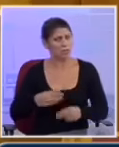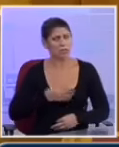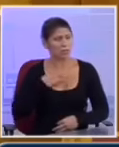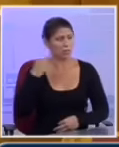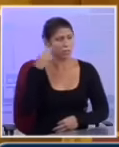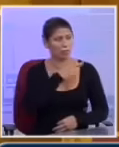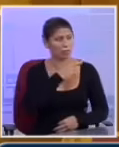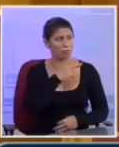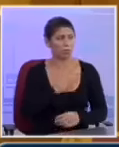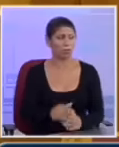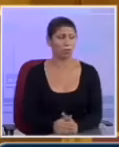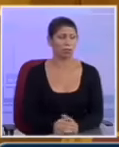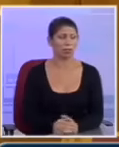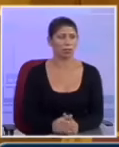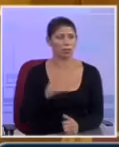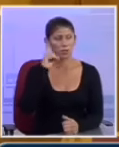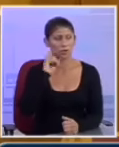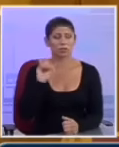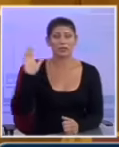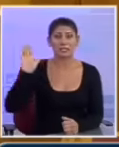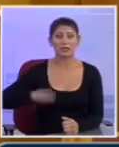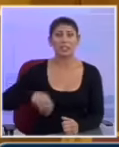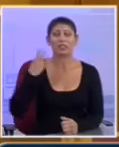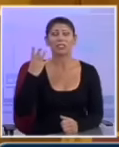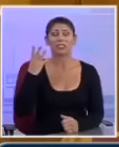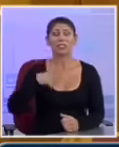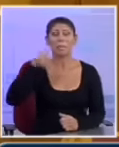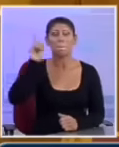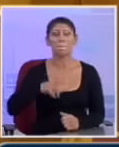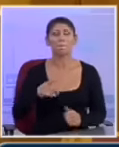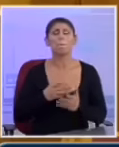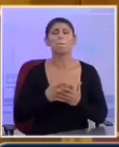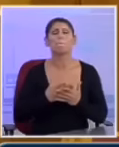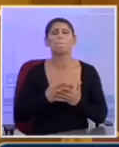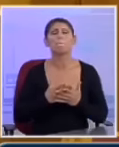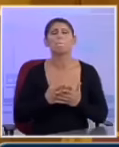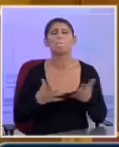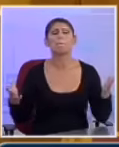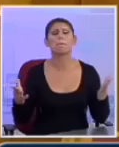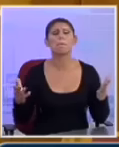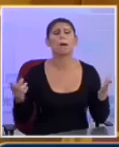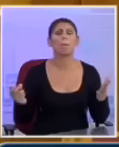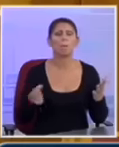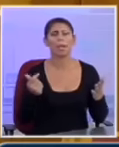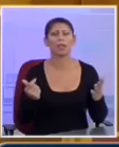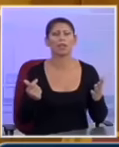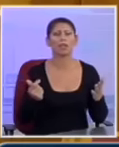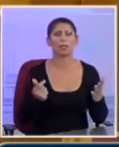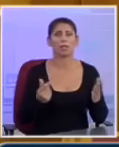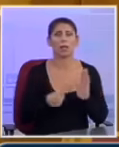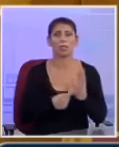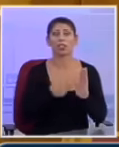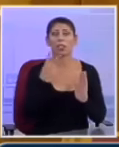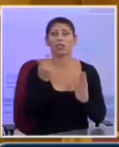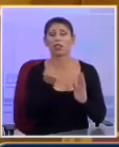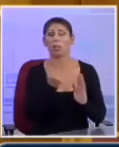Πρωθυπουργέ. Να ξέρετε ότι το τελευταίο τετραήμερο παίχθηκε ένα μεγάλο παιχνίδι κατά της Ένωσης Κεντρών και την δείχνανε 2,5% από